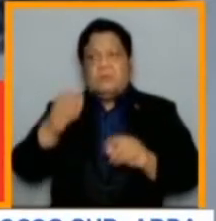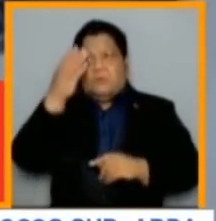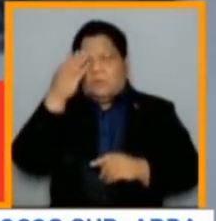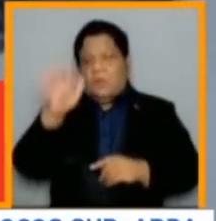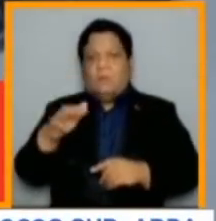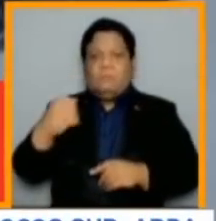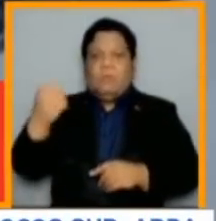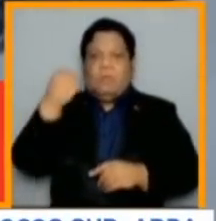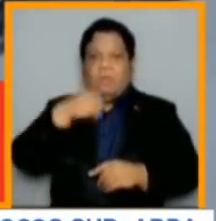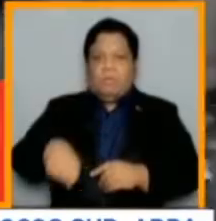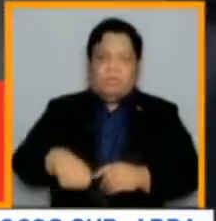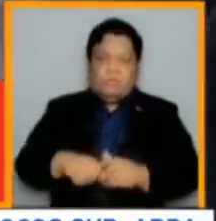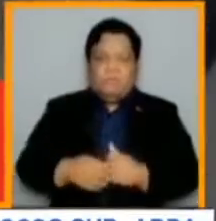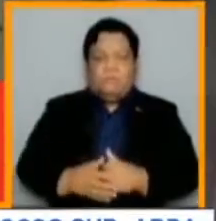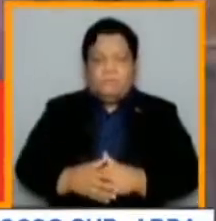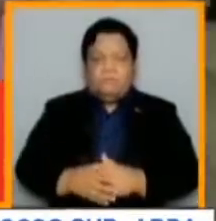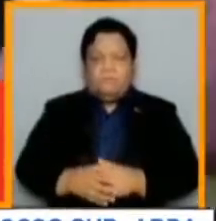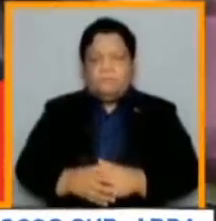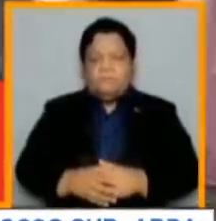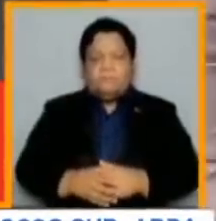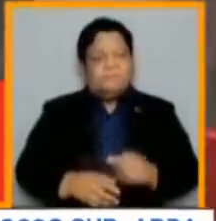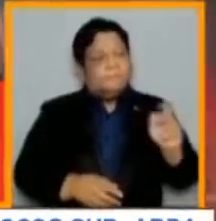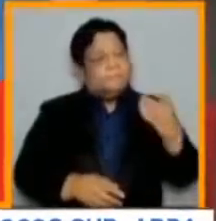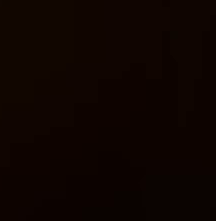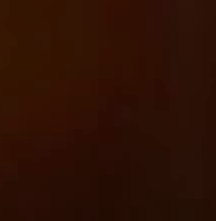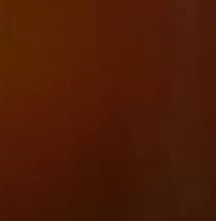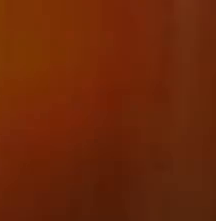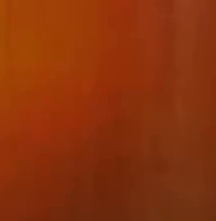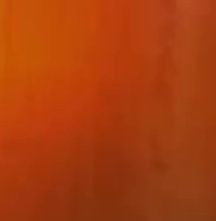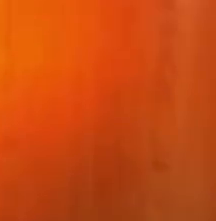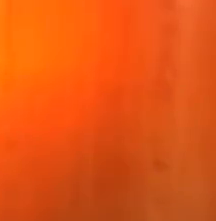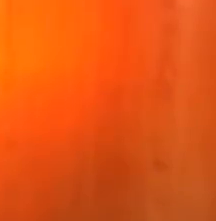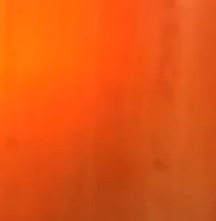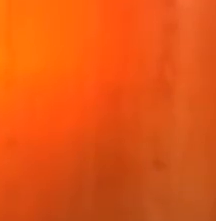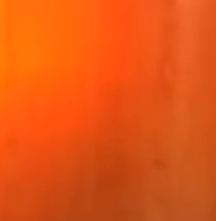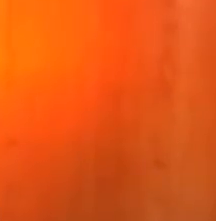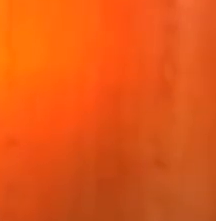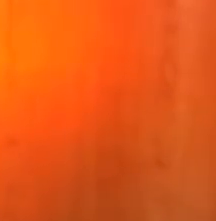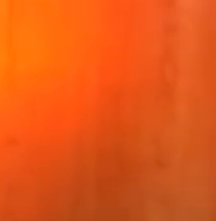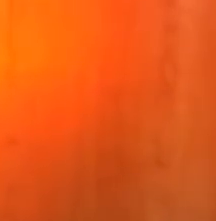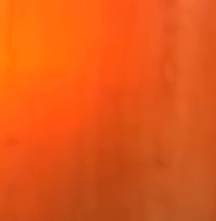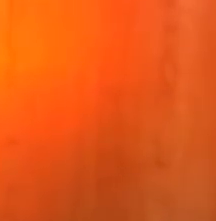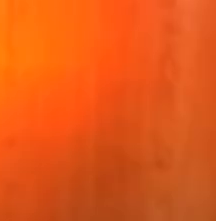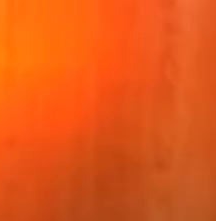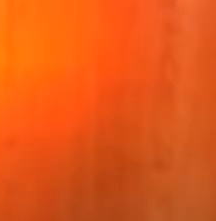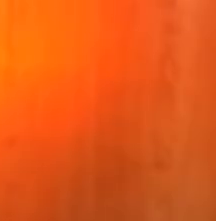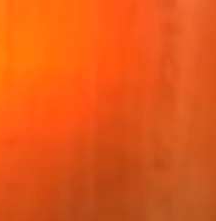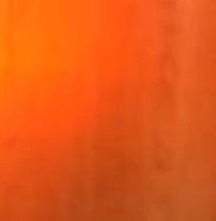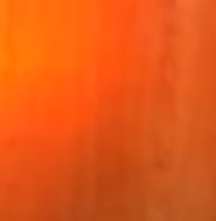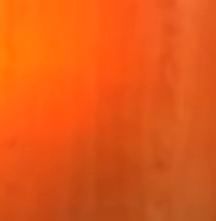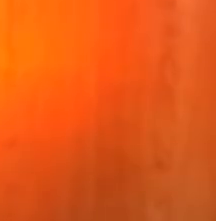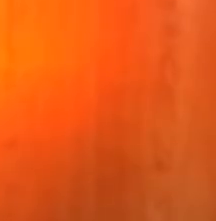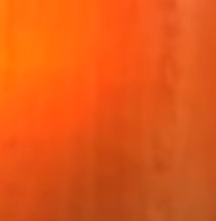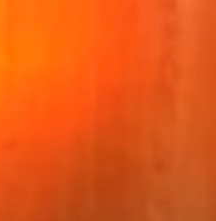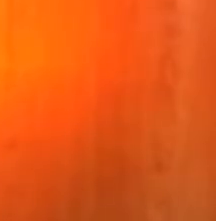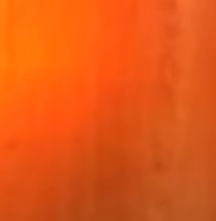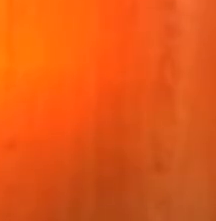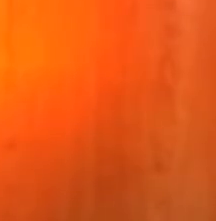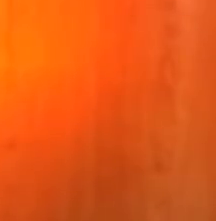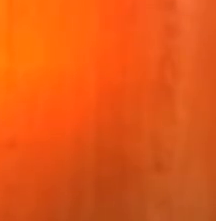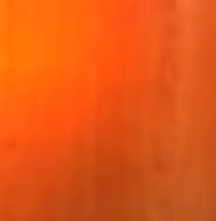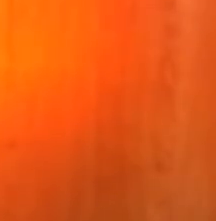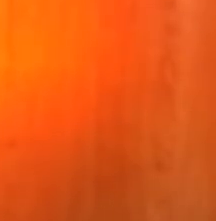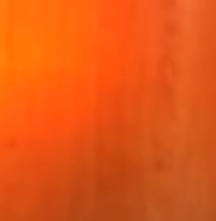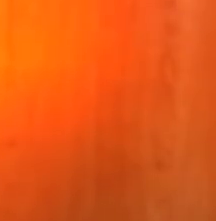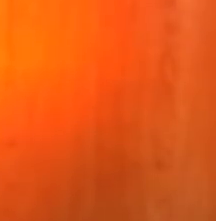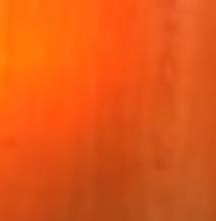Susan. Okay, maraming salamat, Darlene Kay. Kapuso, mauna ka sa mga balita. Panoorin ang unang balita sa Unang Hirit